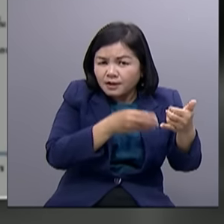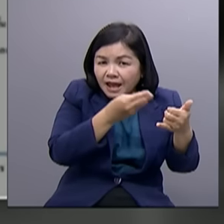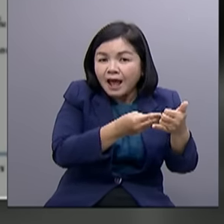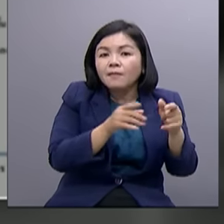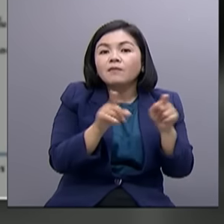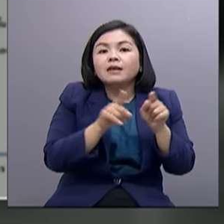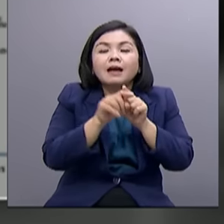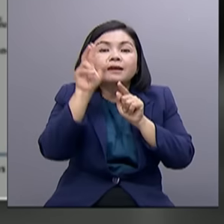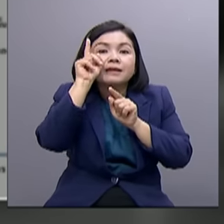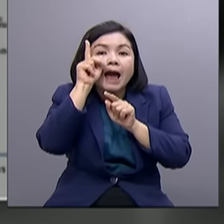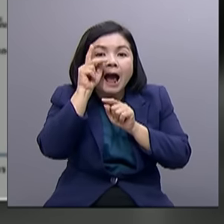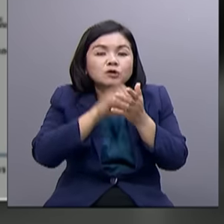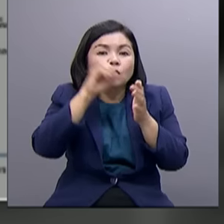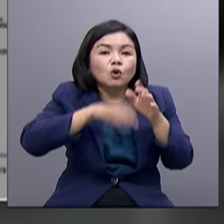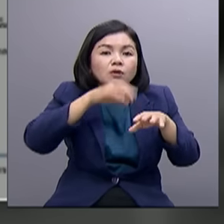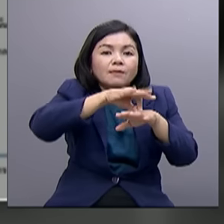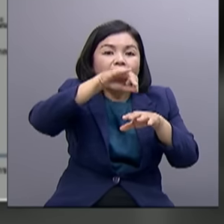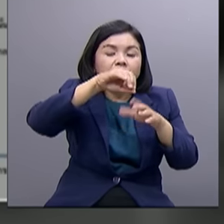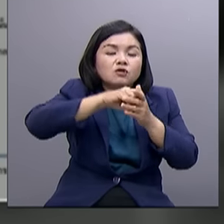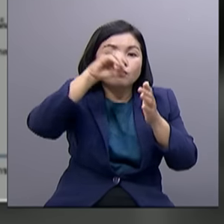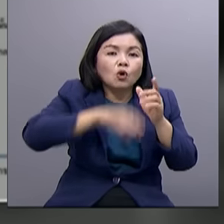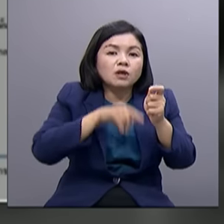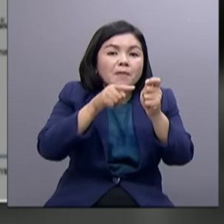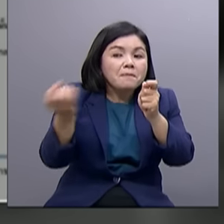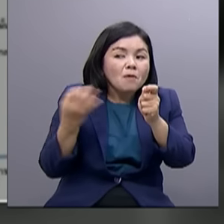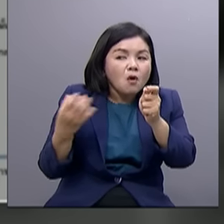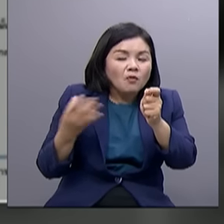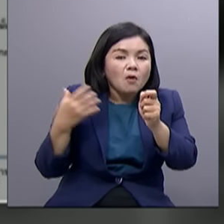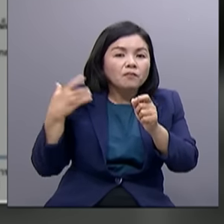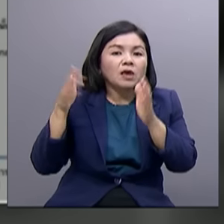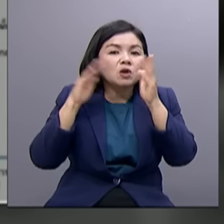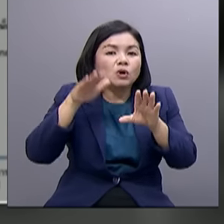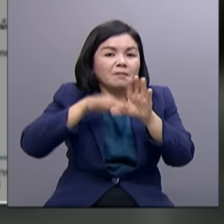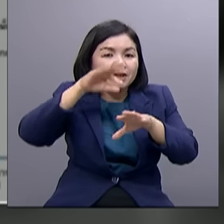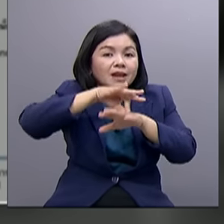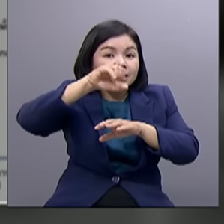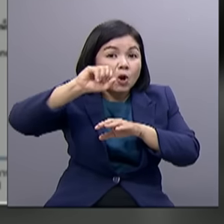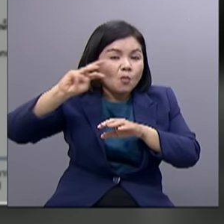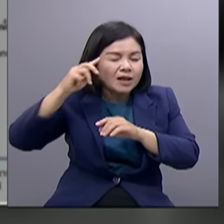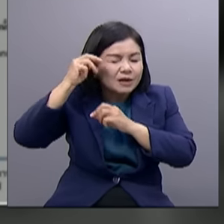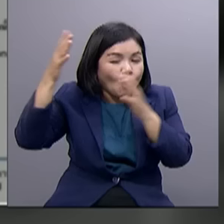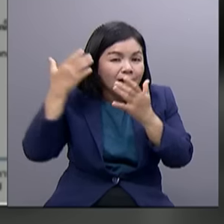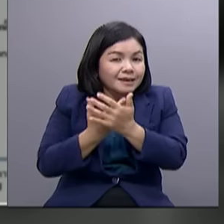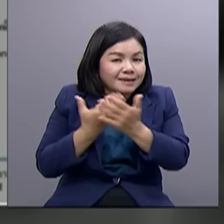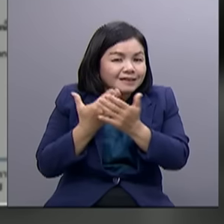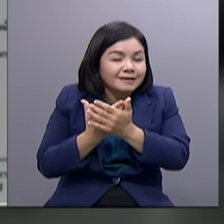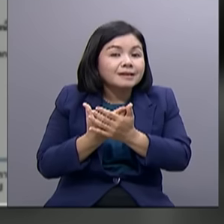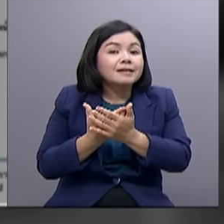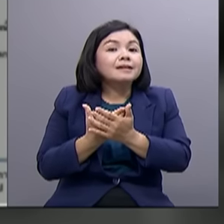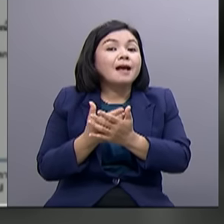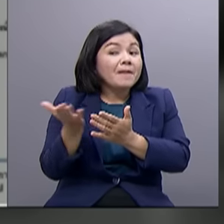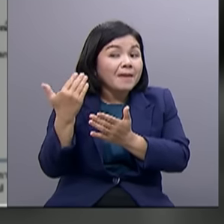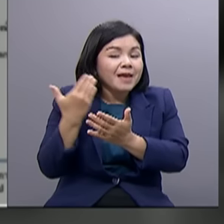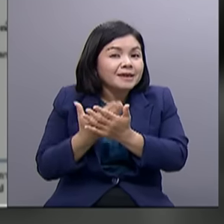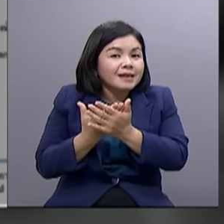แหล่งข่าวที่เขาสอบตกสวระดับอำเภอให้ข้อมูลมาบอกมีผู้สมัครสวเพื่อหวังเงินทองเรียกเงินเพื่อ